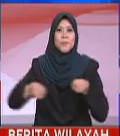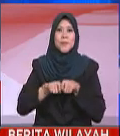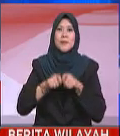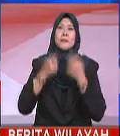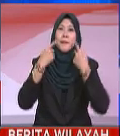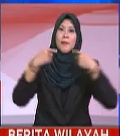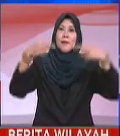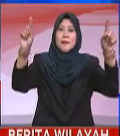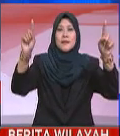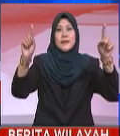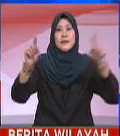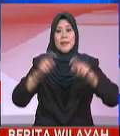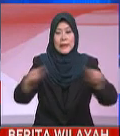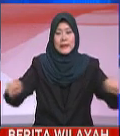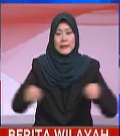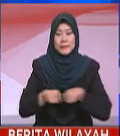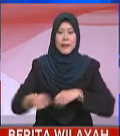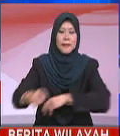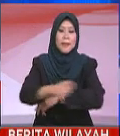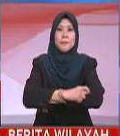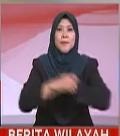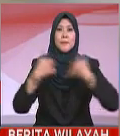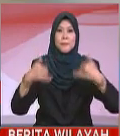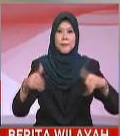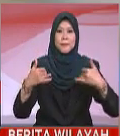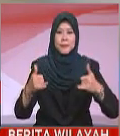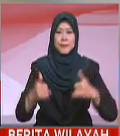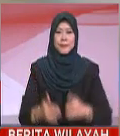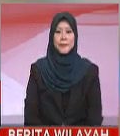sehari dan taman permainan.